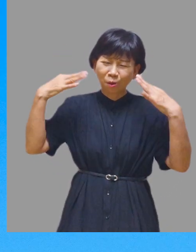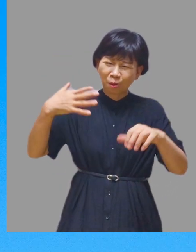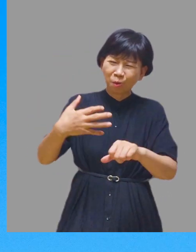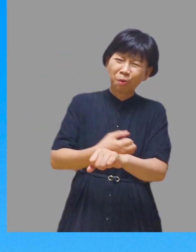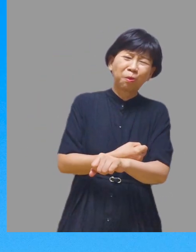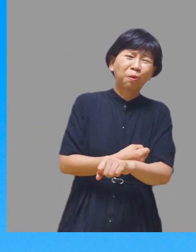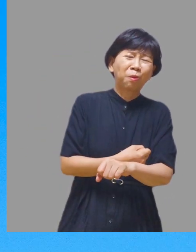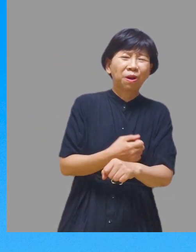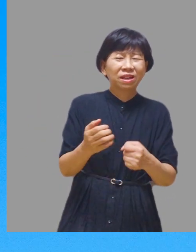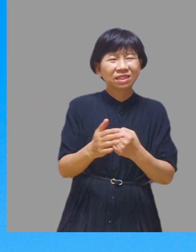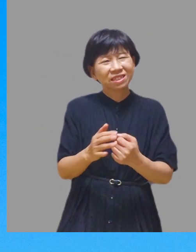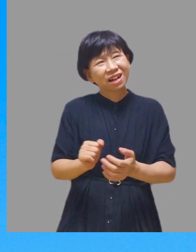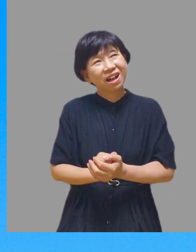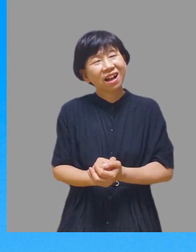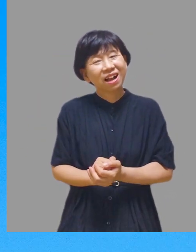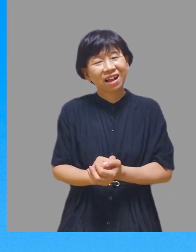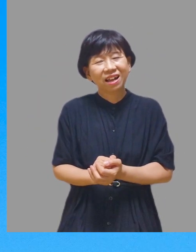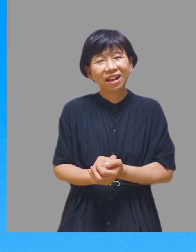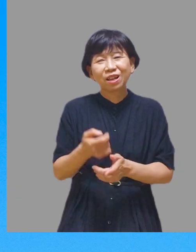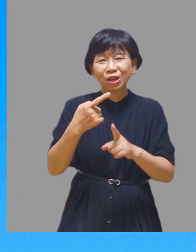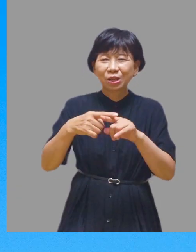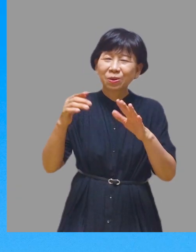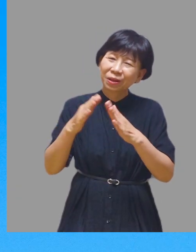되겠지. 더우니까